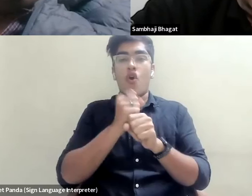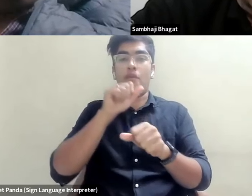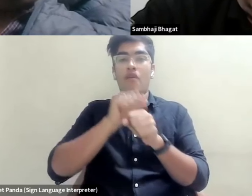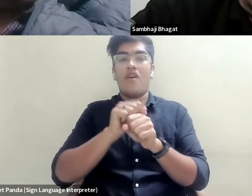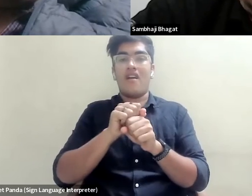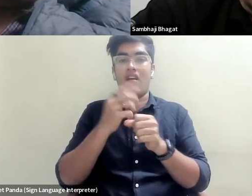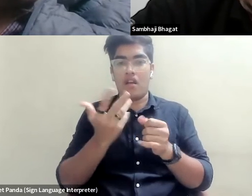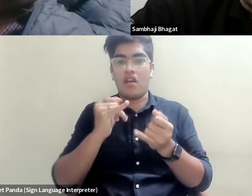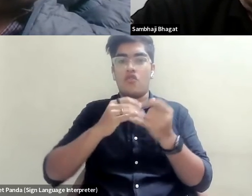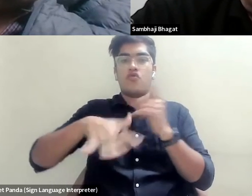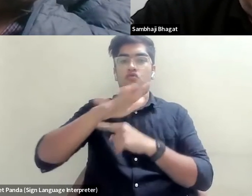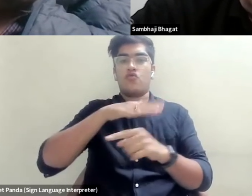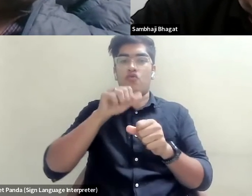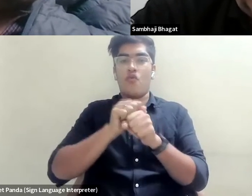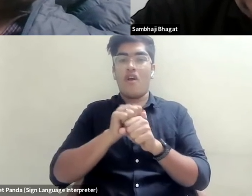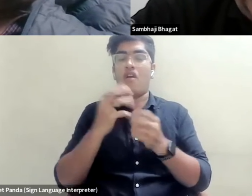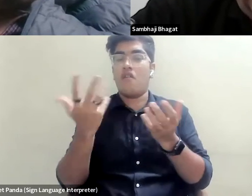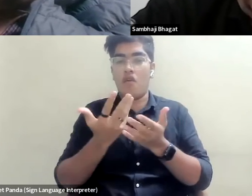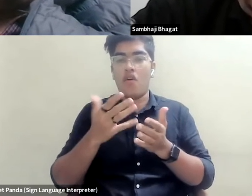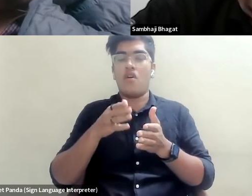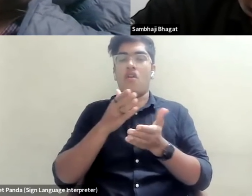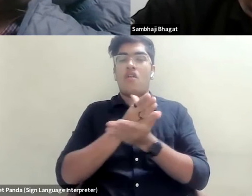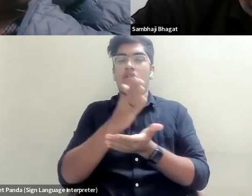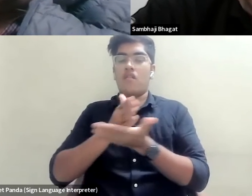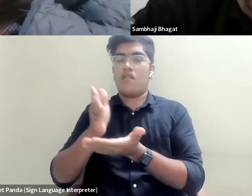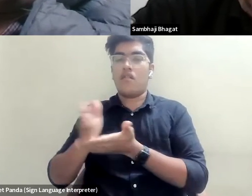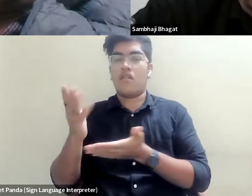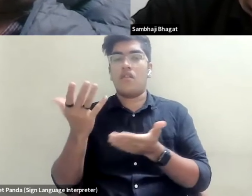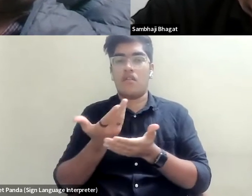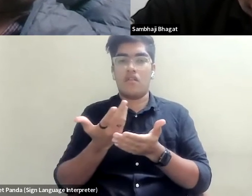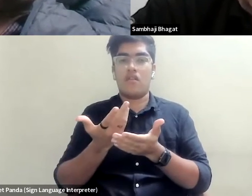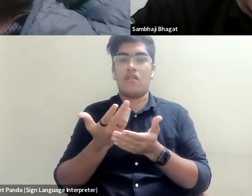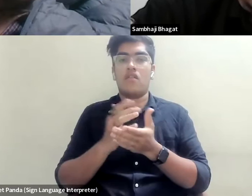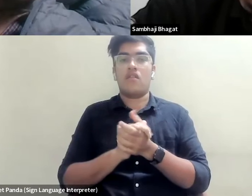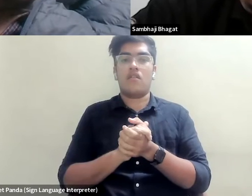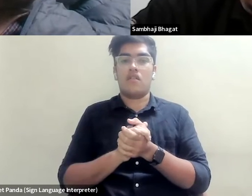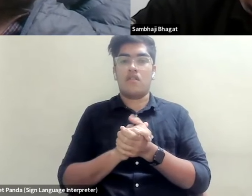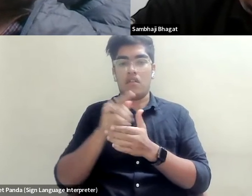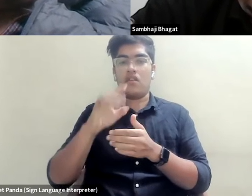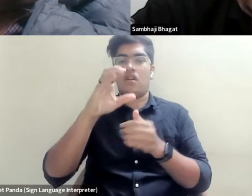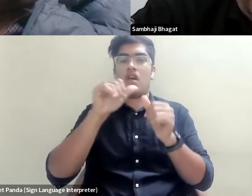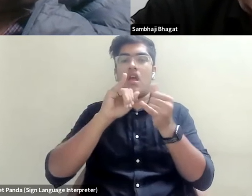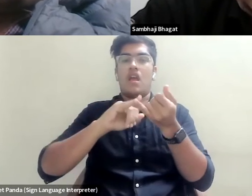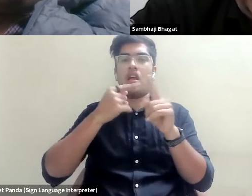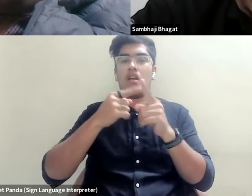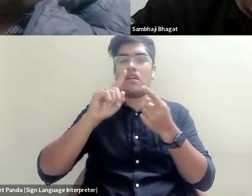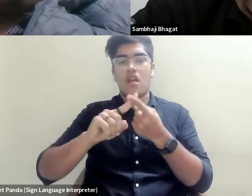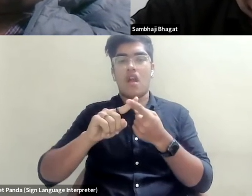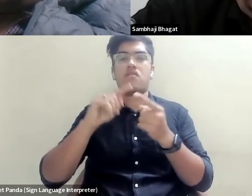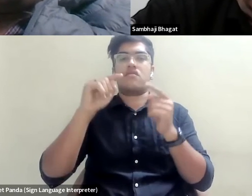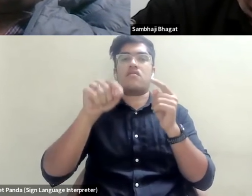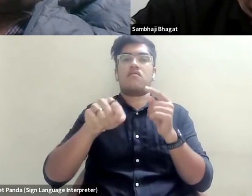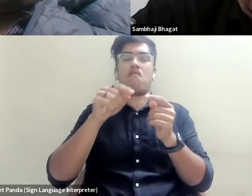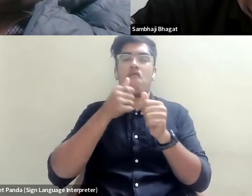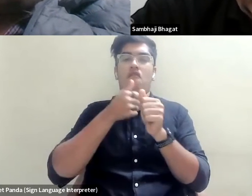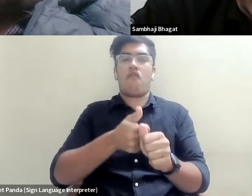का तरीका, इसका मेन जो मीडियम है वो है कास्ट। एक कास्ट बेस्ड सोसाइटी